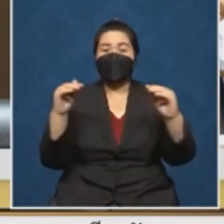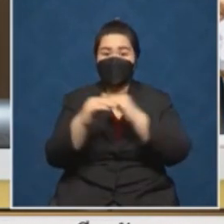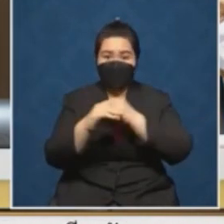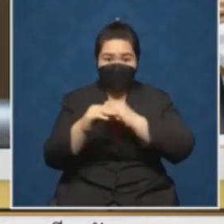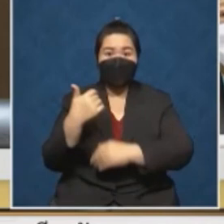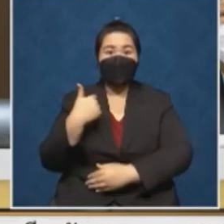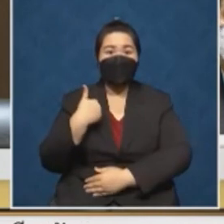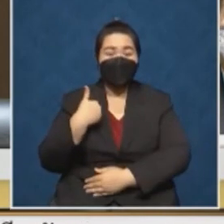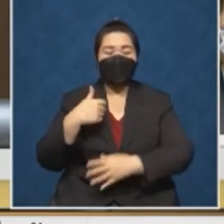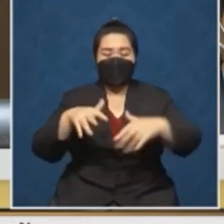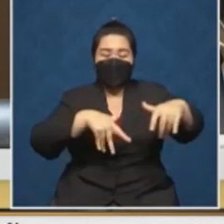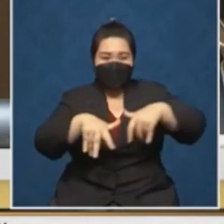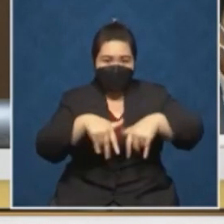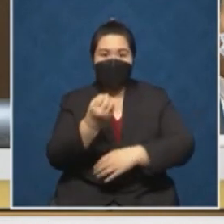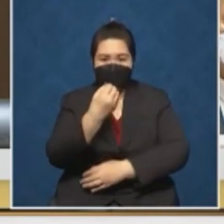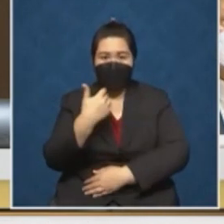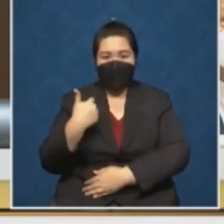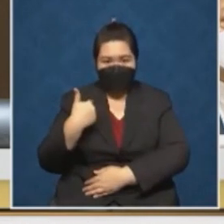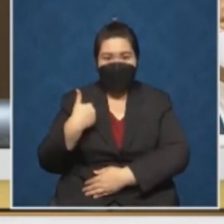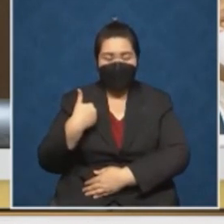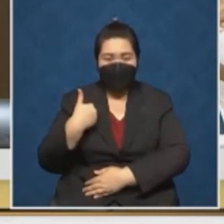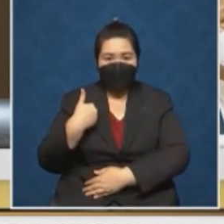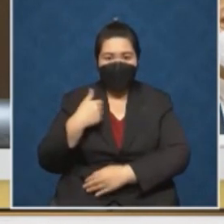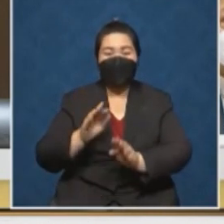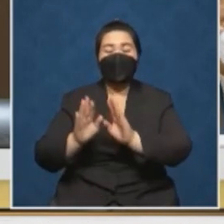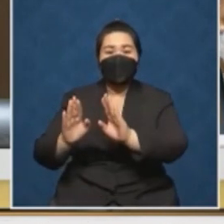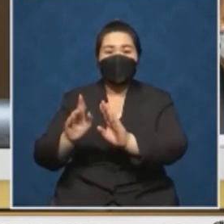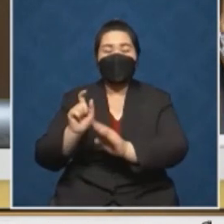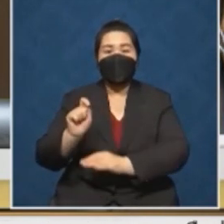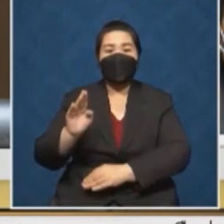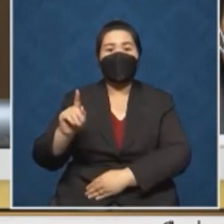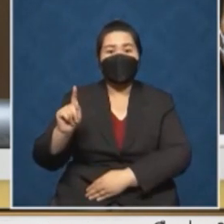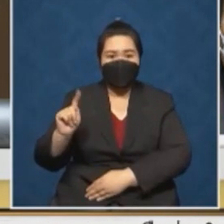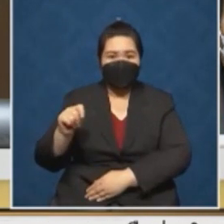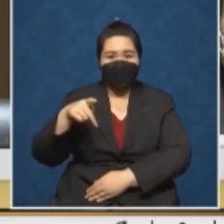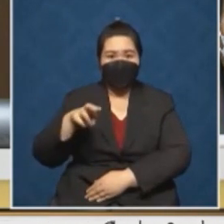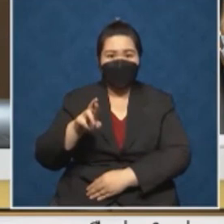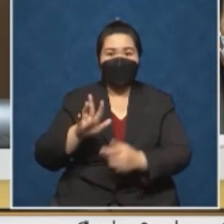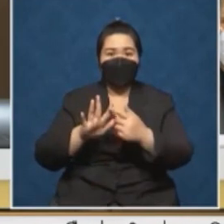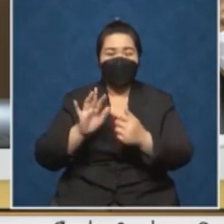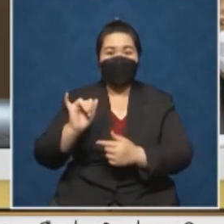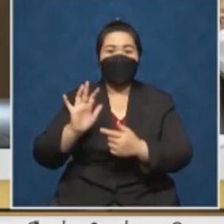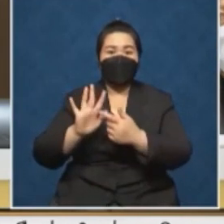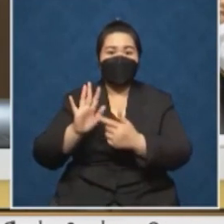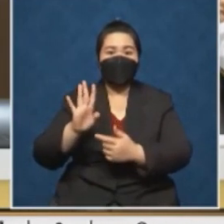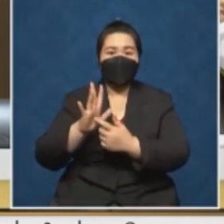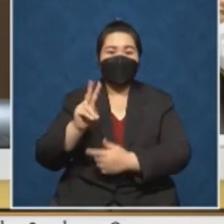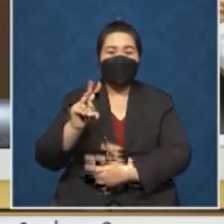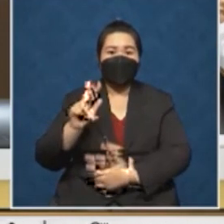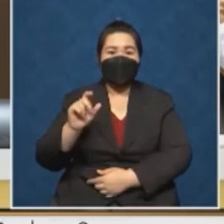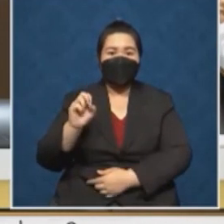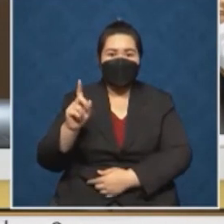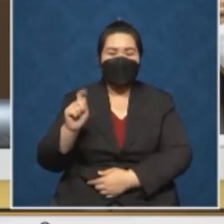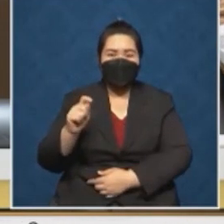องเรียนจากพี่น้องประชาชนผ่านองค์การบริหารส่วนตำบลพญาบลือคุณวีระชัยคุณสวัสดิ์เรื่องไฟฟ้าส่องแสงส